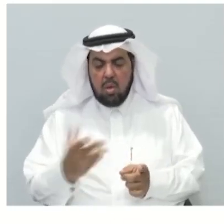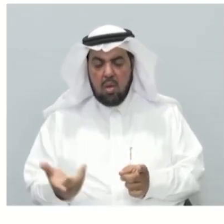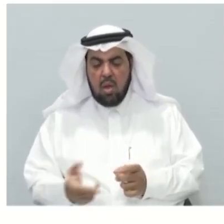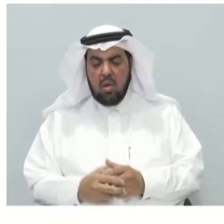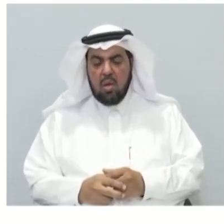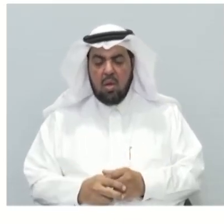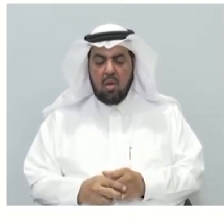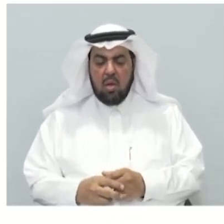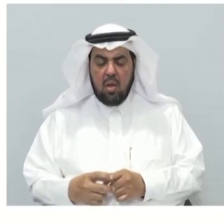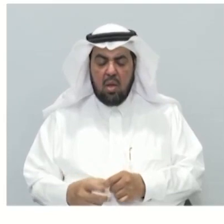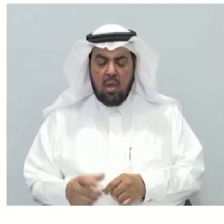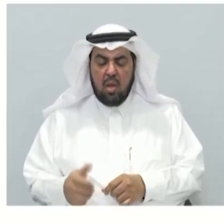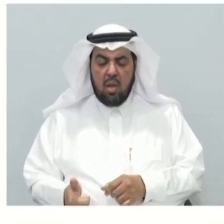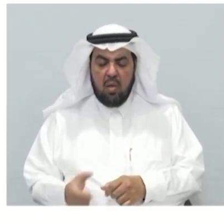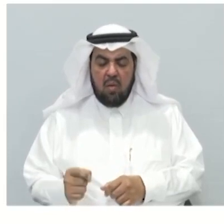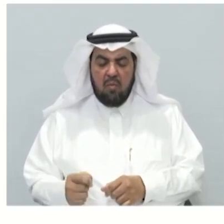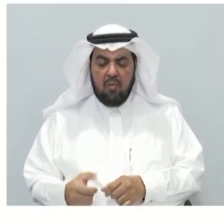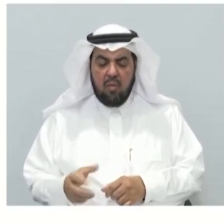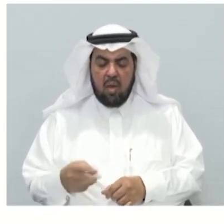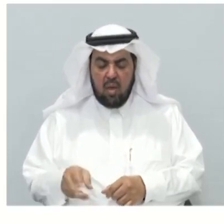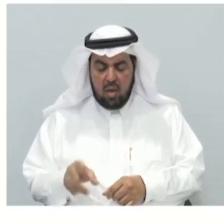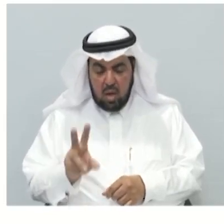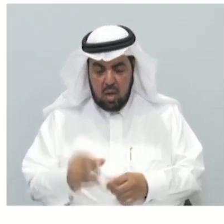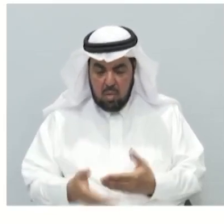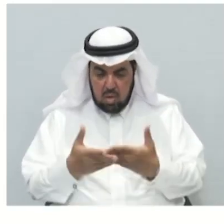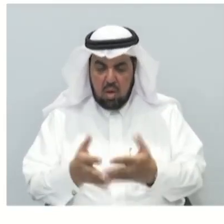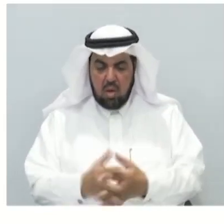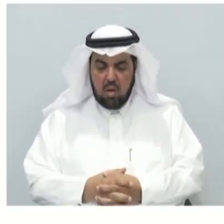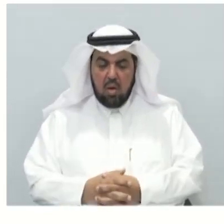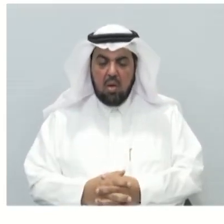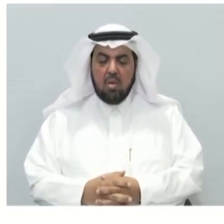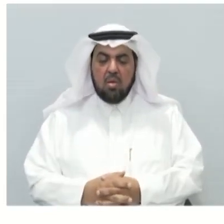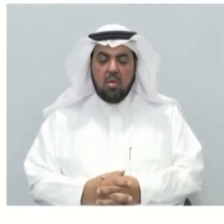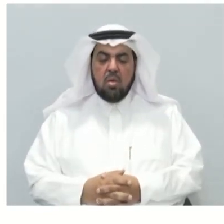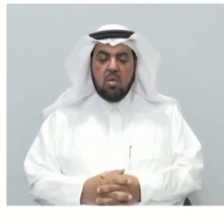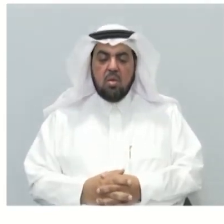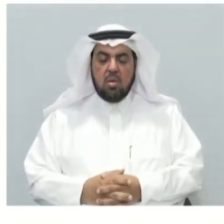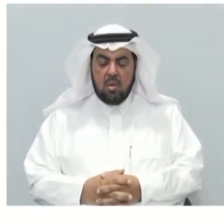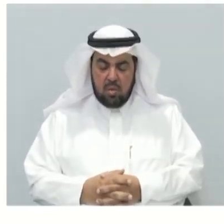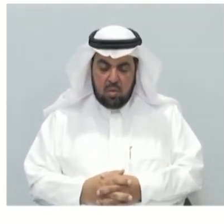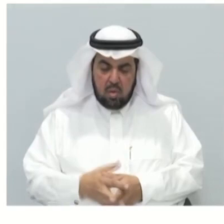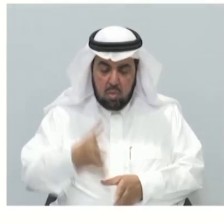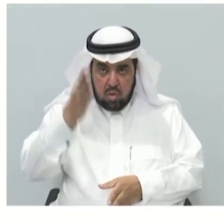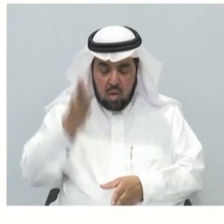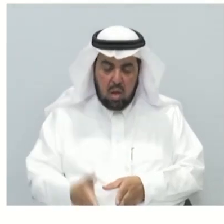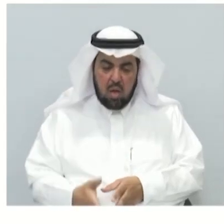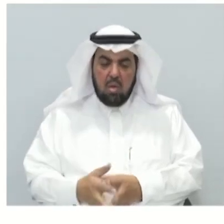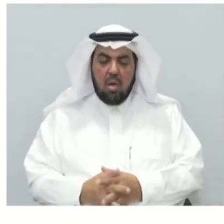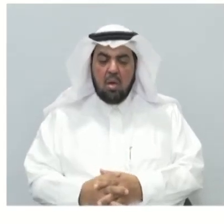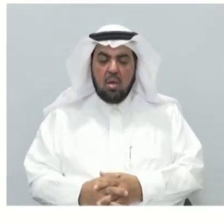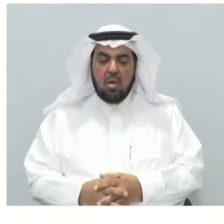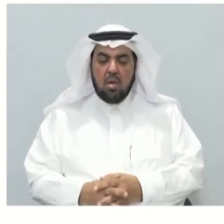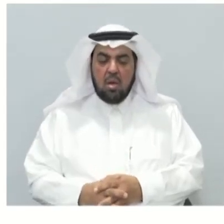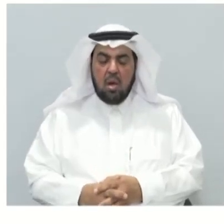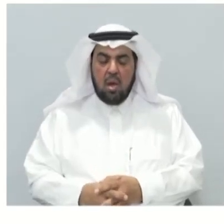الزاويه دي اف اي هذه معطى ممتاز وايضا المستقيم العمودي عندك دي